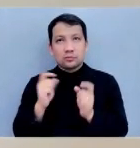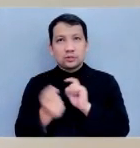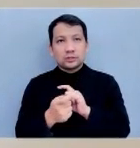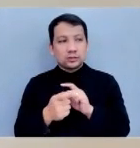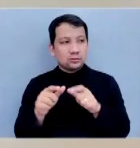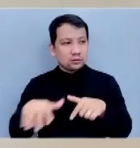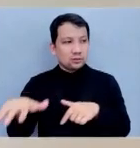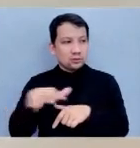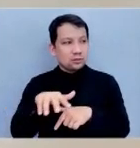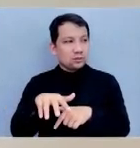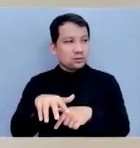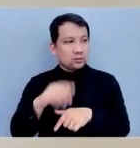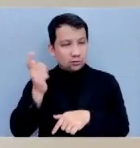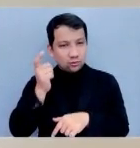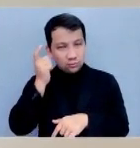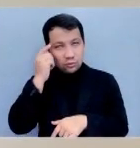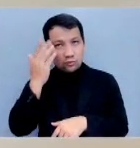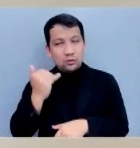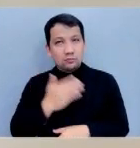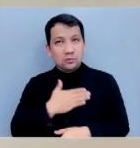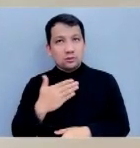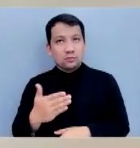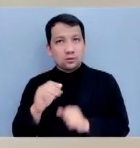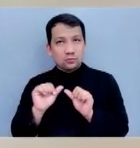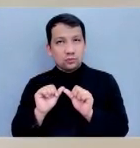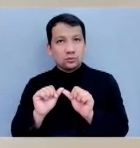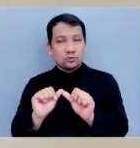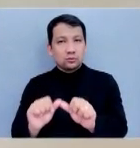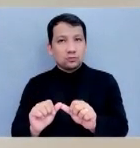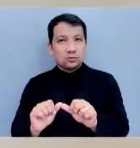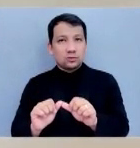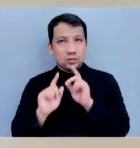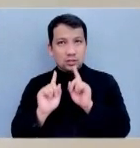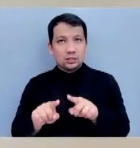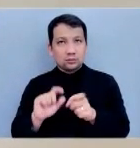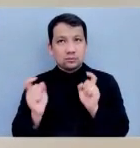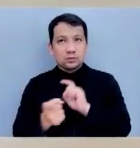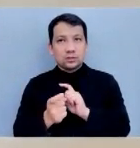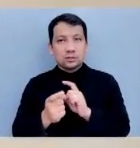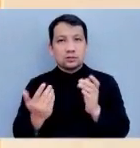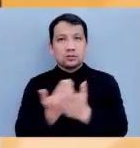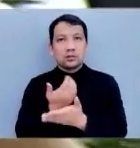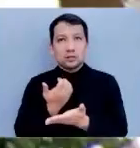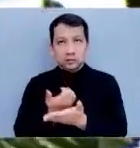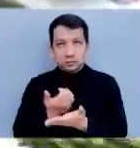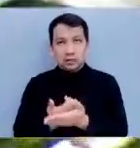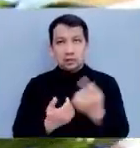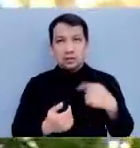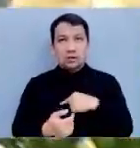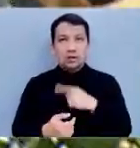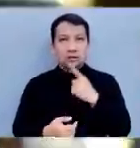lipunan at ng gobyerno at sa commitment na magpatupad ng komprehensibong reforma at pagbangon ng ekonomiya. Hindi